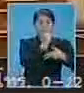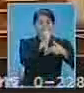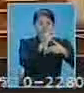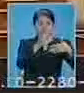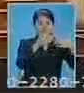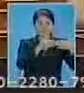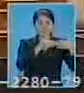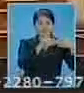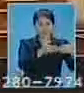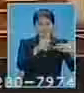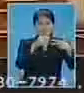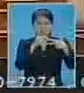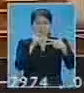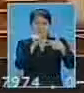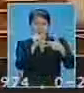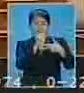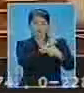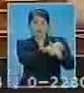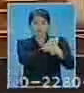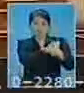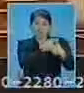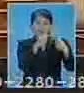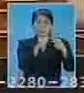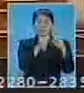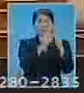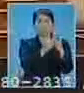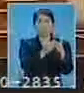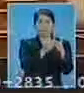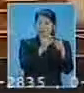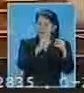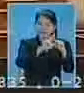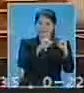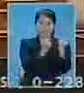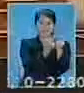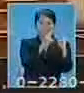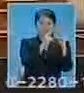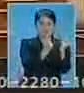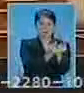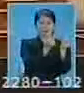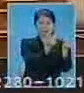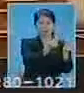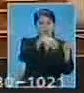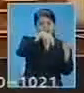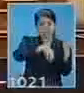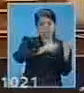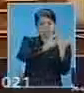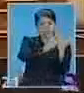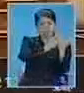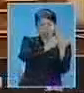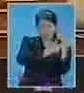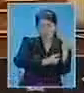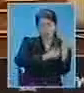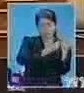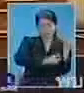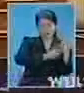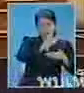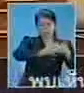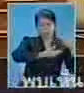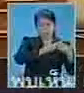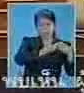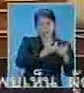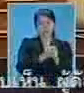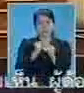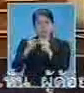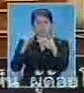กองสลากจัดจำหน่ายแต่ของส่งเสริมสวัสดิการสังคมไทยเนี่ยจ จะจัดจำหน่ายเองคณะรัฐมนตรีก็เห็นว่าควร